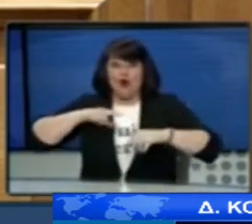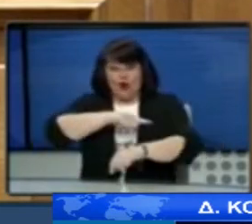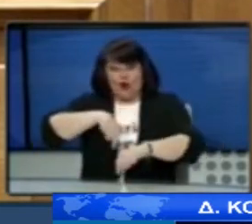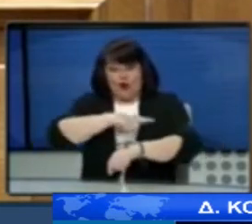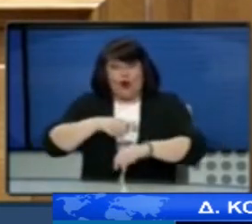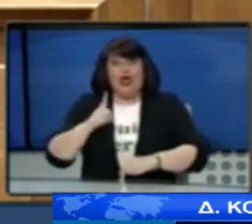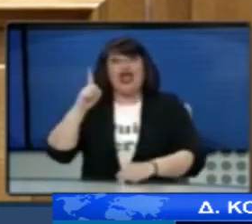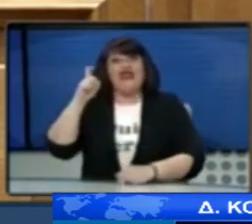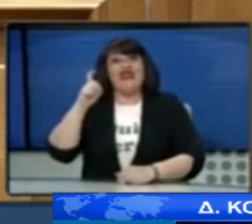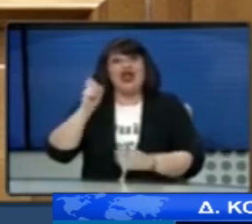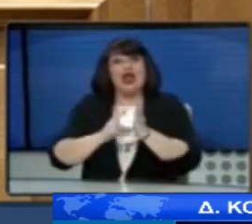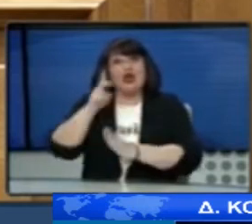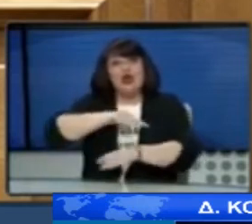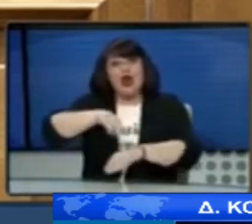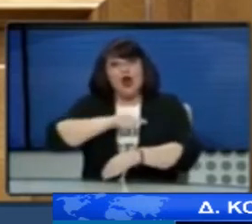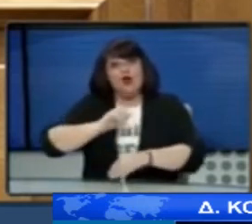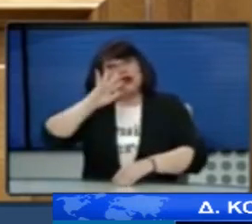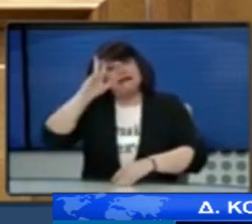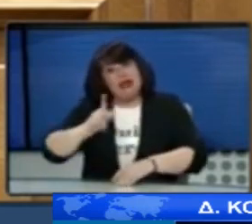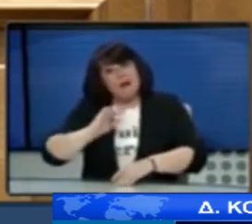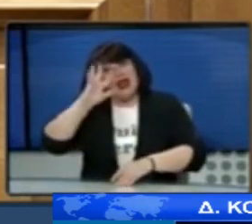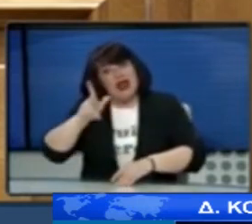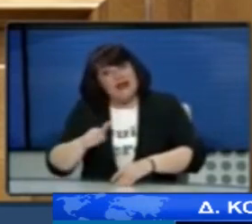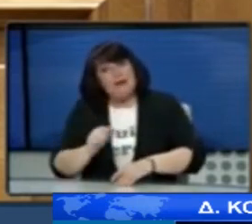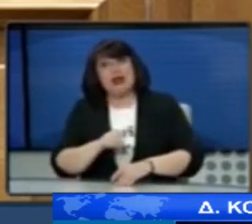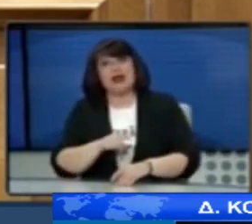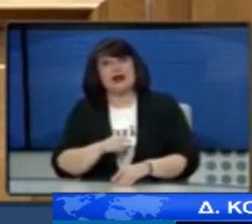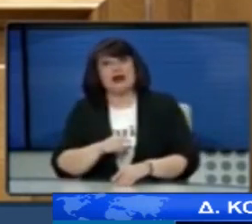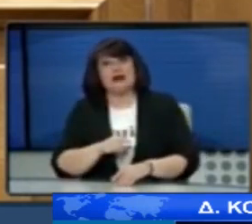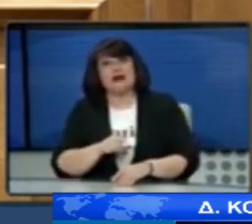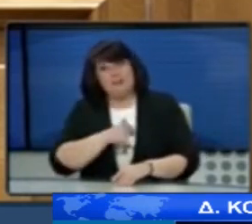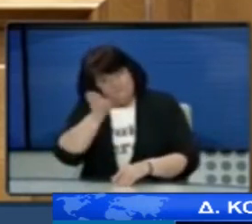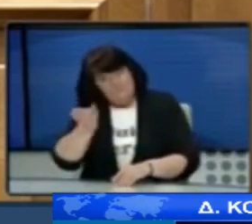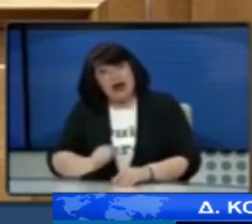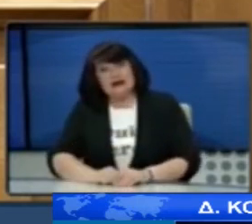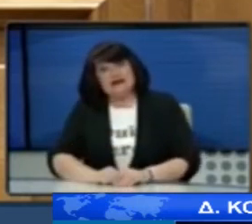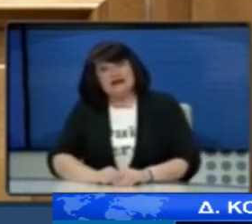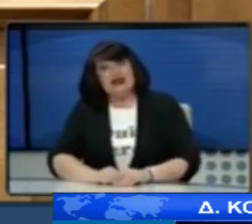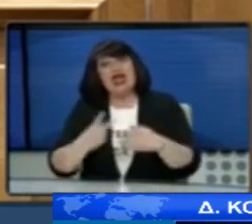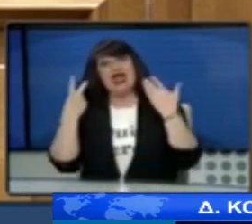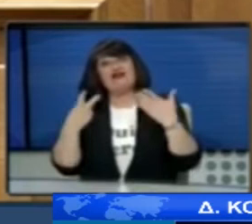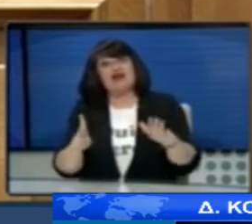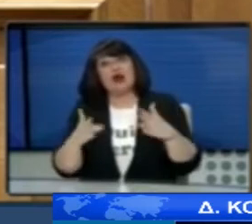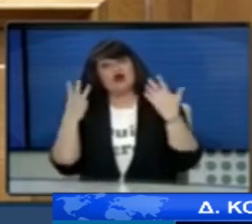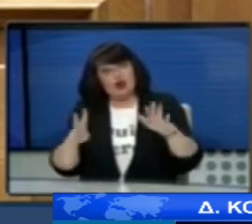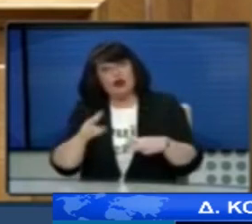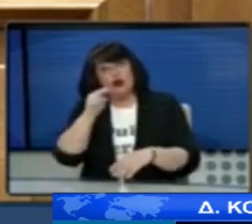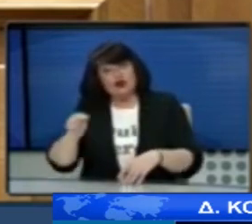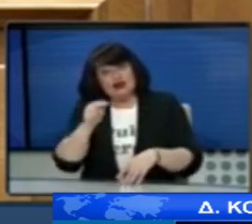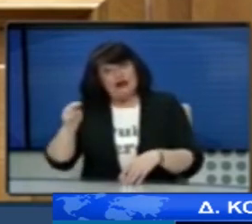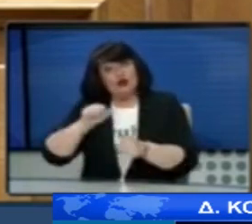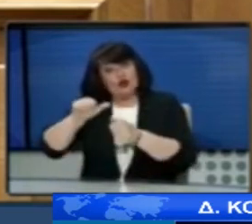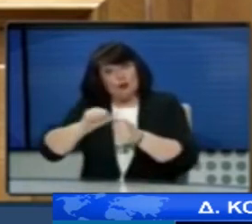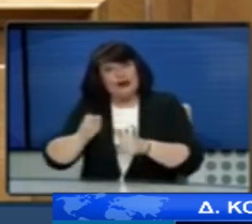ωράριο 10 με 12 ώρες συνεχόμενες και στην καλύτερη να έχετε εισόδημα 700 άντε 800 ευρώ